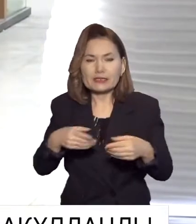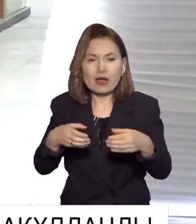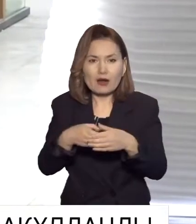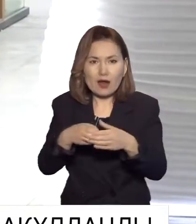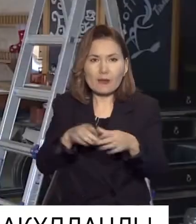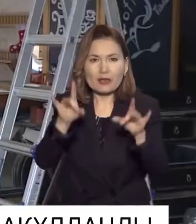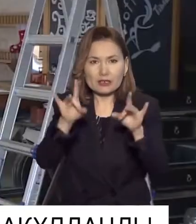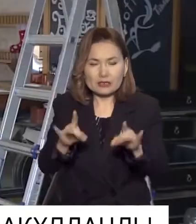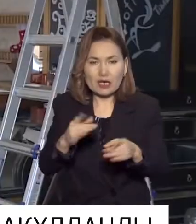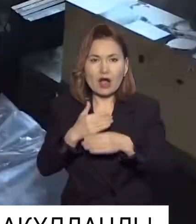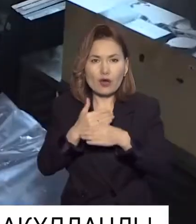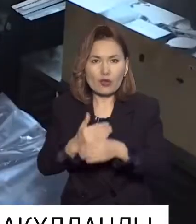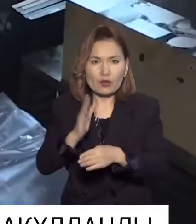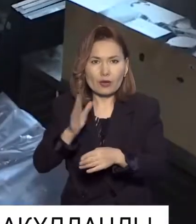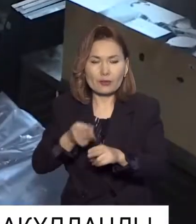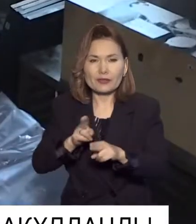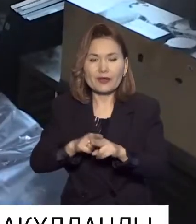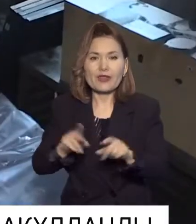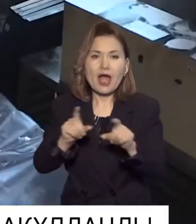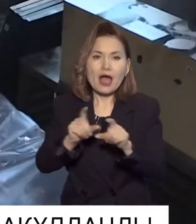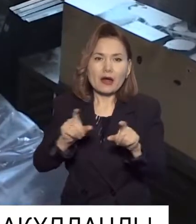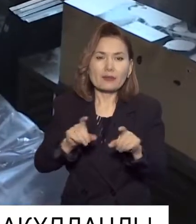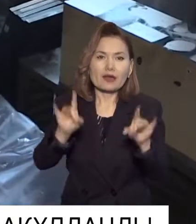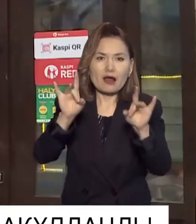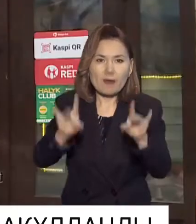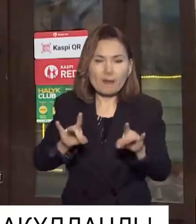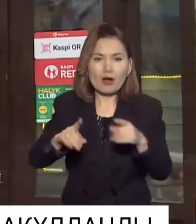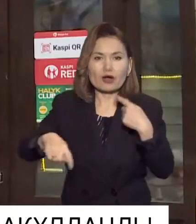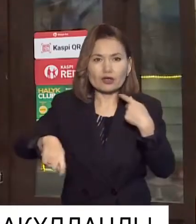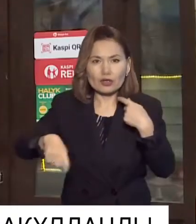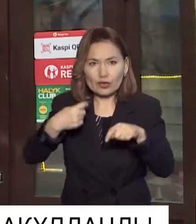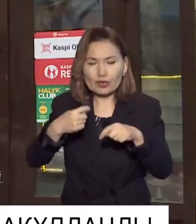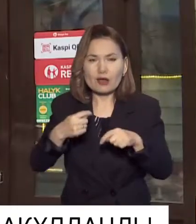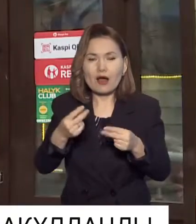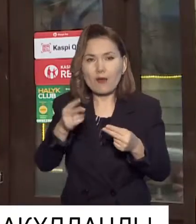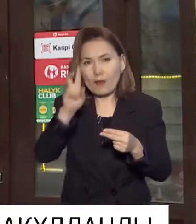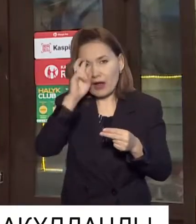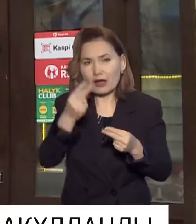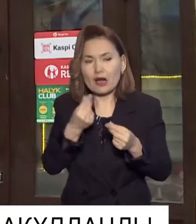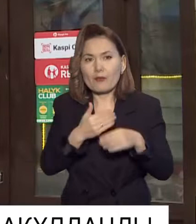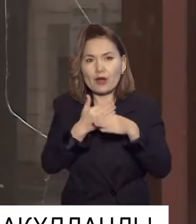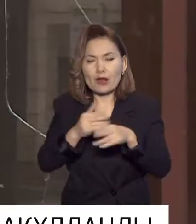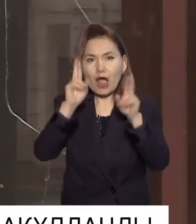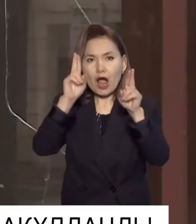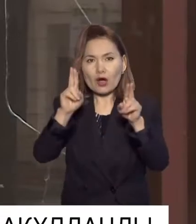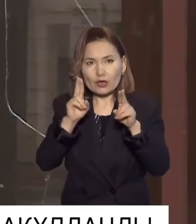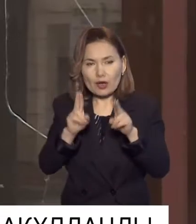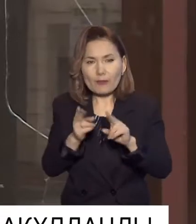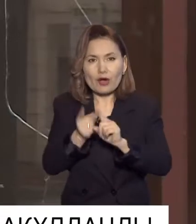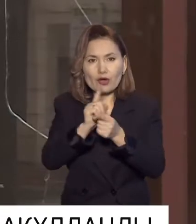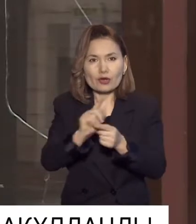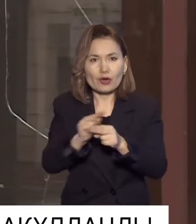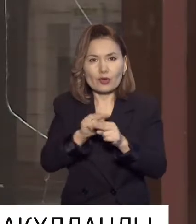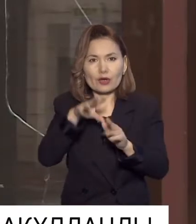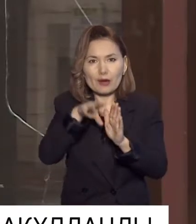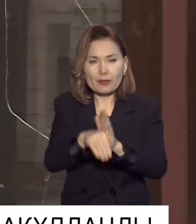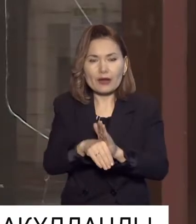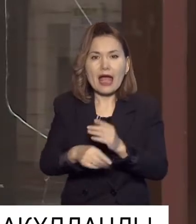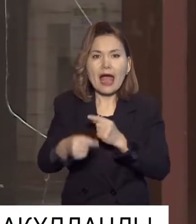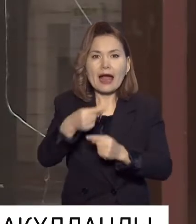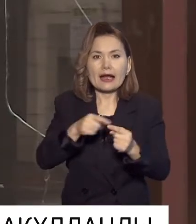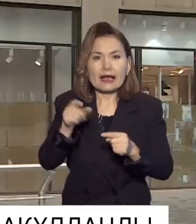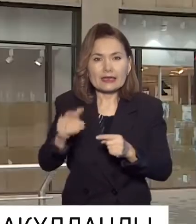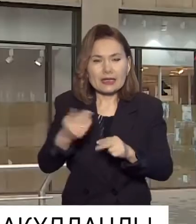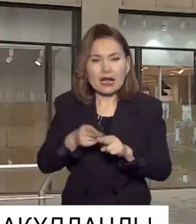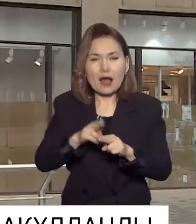өтініші қаралып жатыр. Кәсіпкерлік нысандарға келтірілген шығынды өтеу үшін қолданыстағы ережелерге түзетулер енгізілді. Мәселен, кәсіпкерлерге